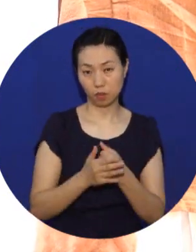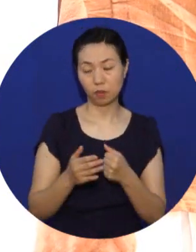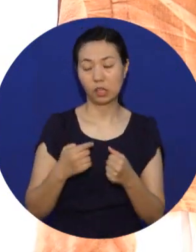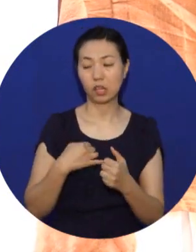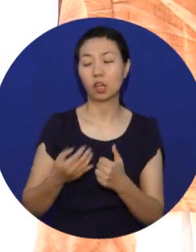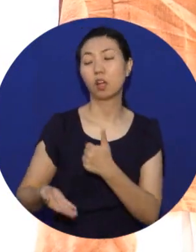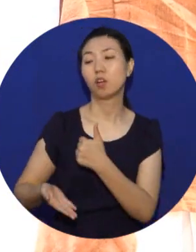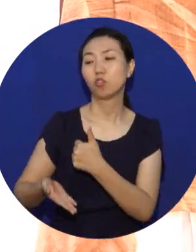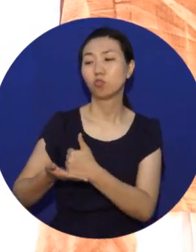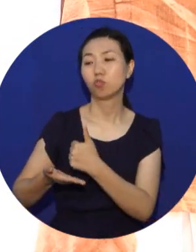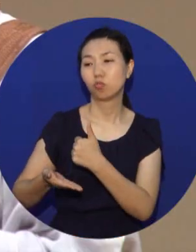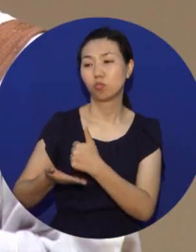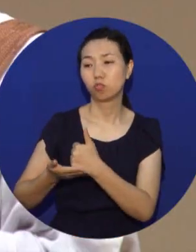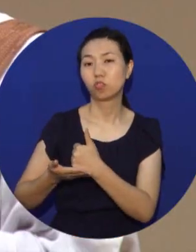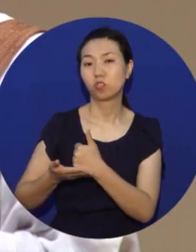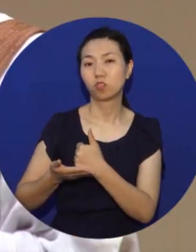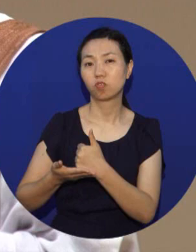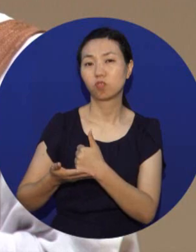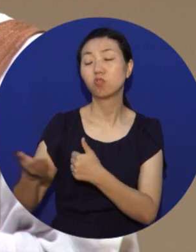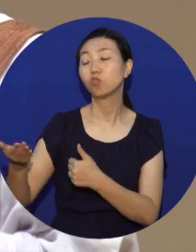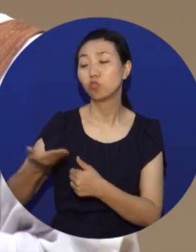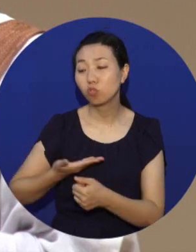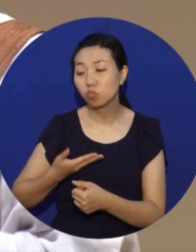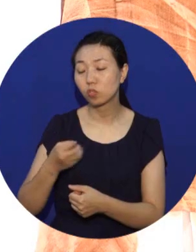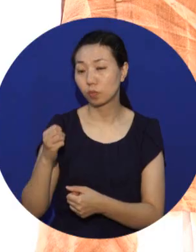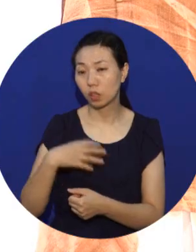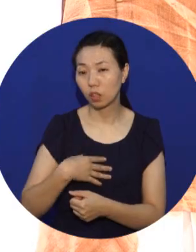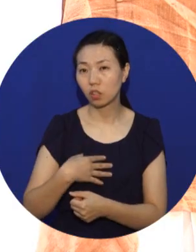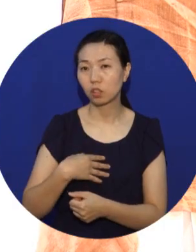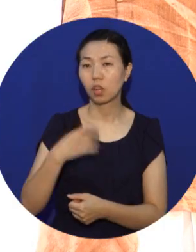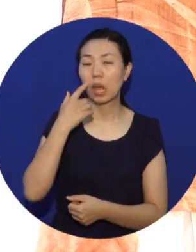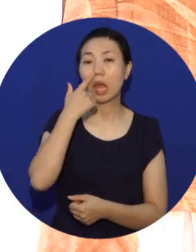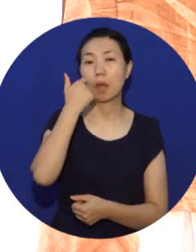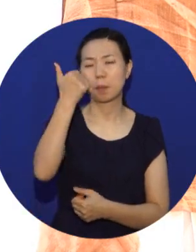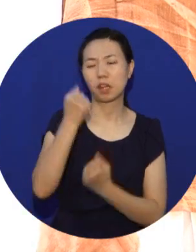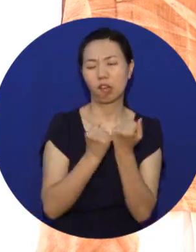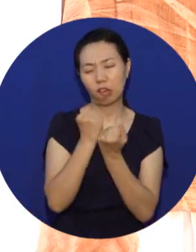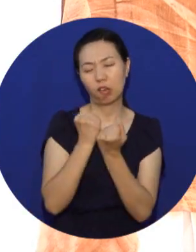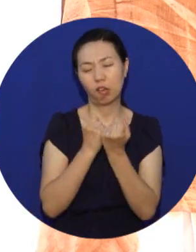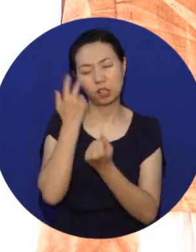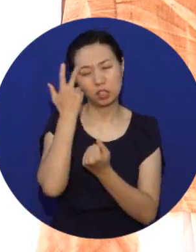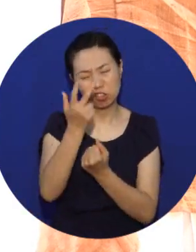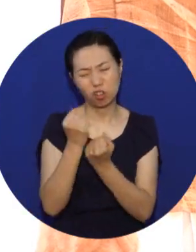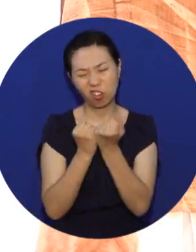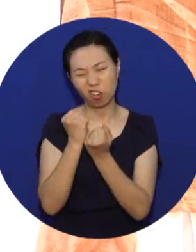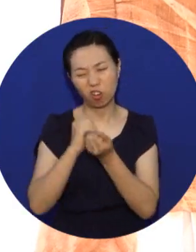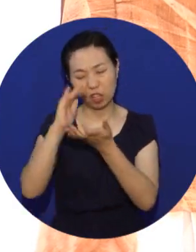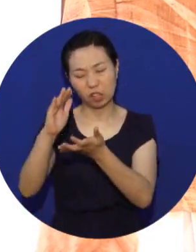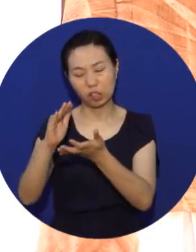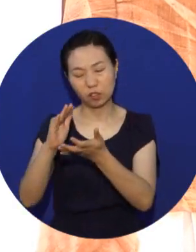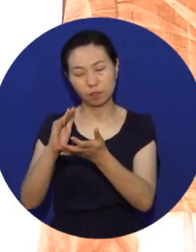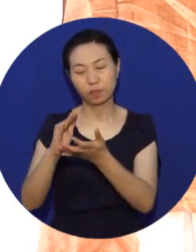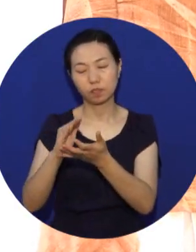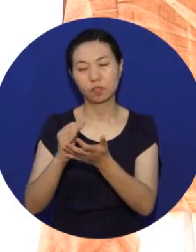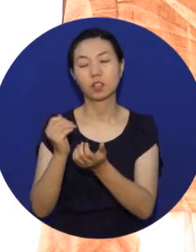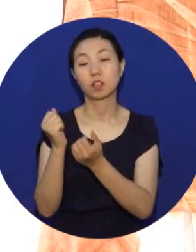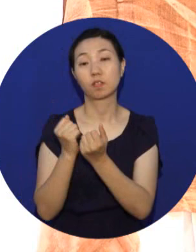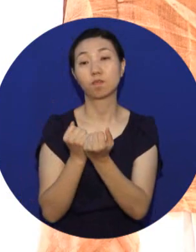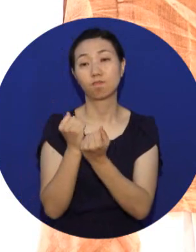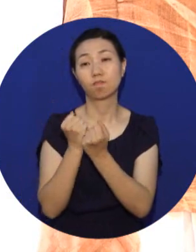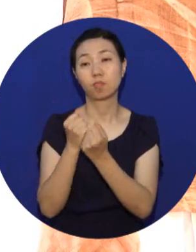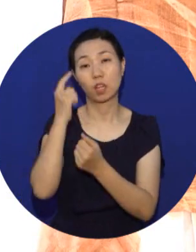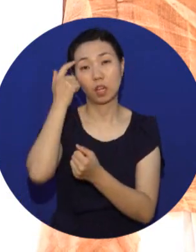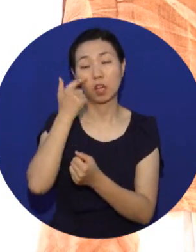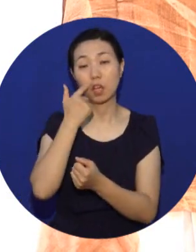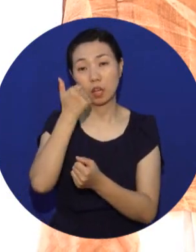응원을 해달라는 식으로 말씀을 드렸는데 이제 아빠는 한 일주일 동안 설득을 하니까 설득이 되셨어요. 이제 저를 위하시는